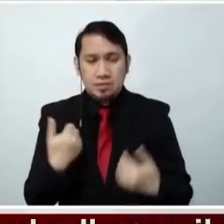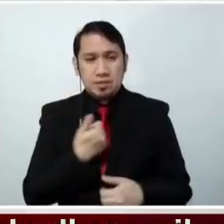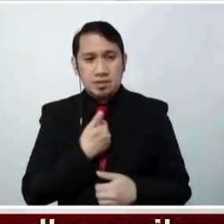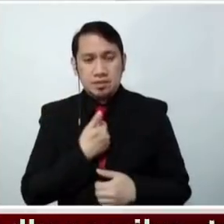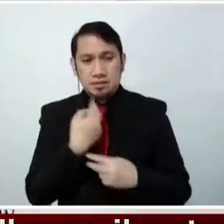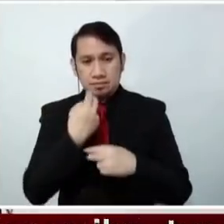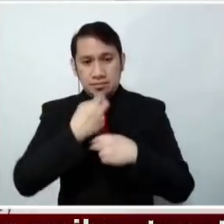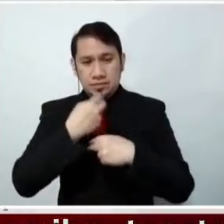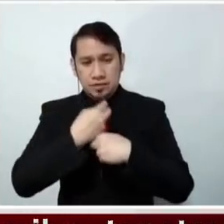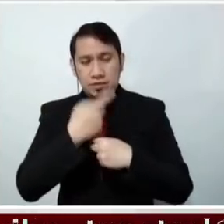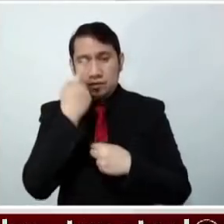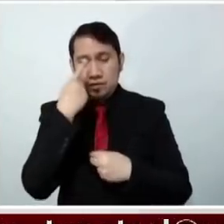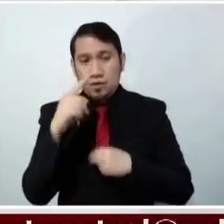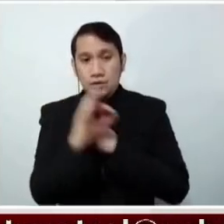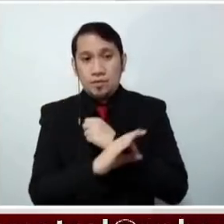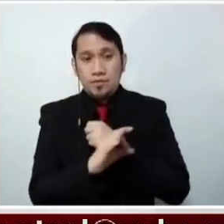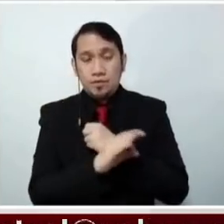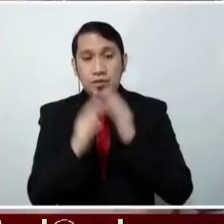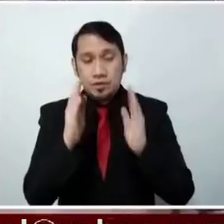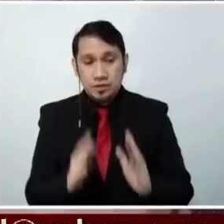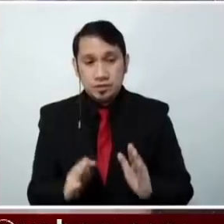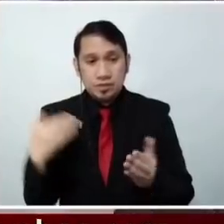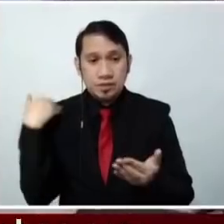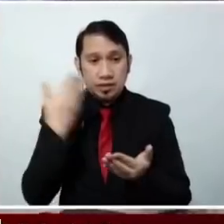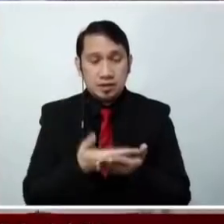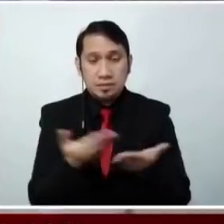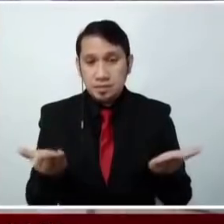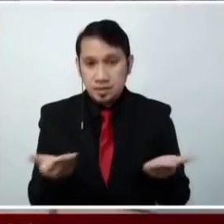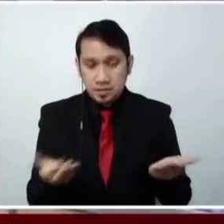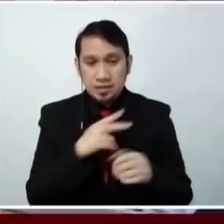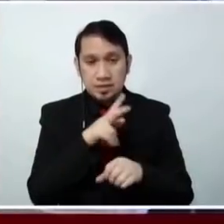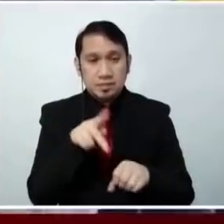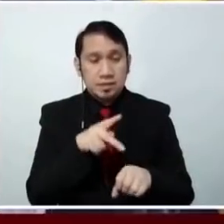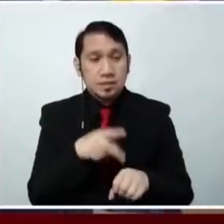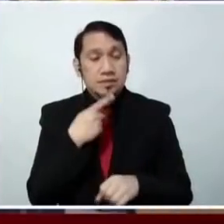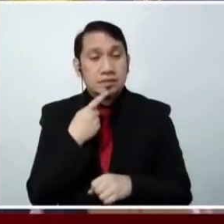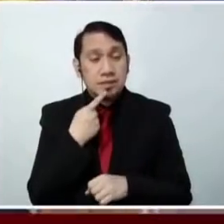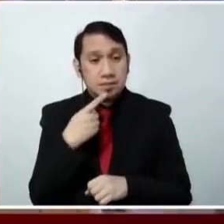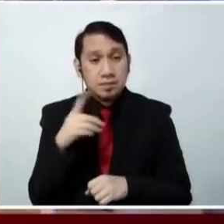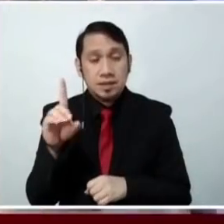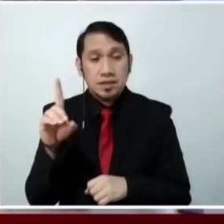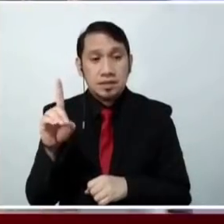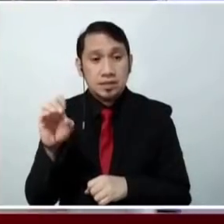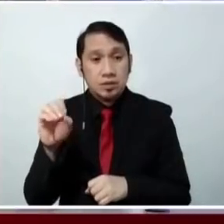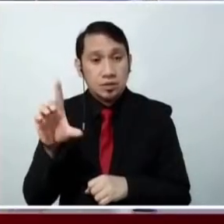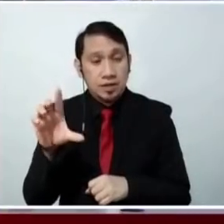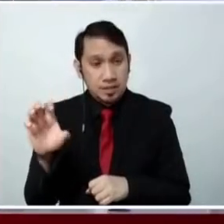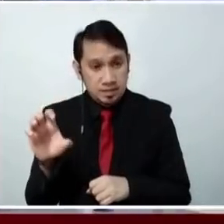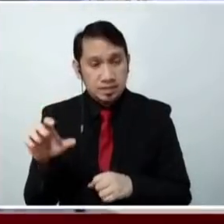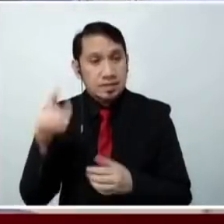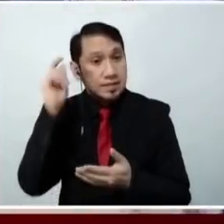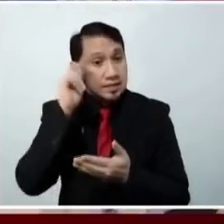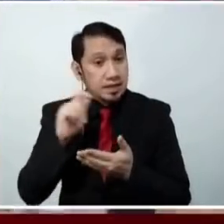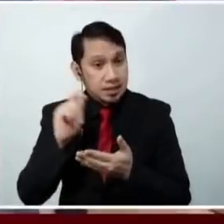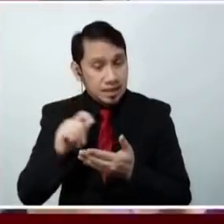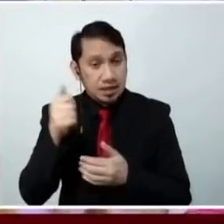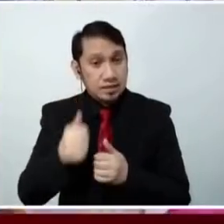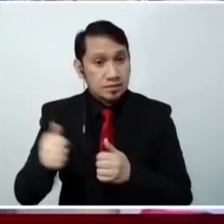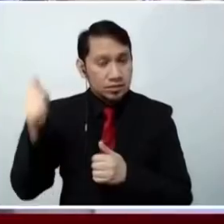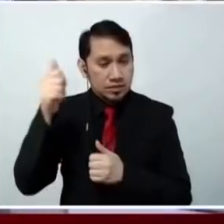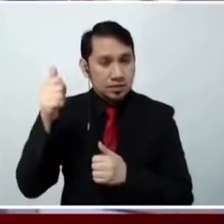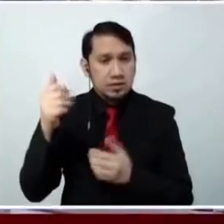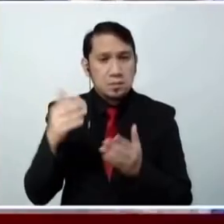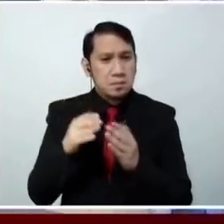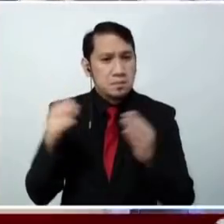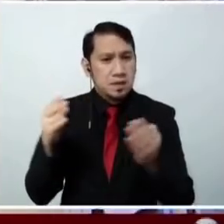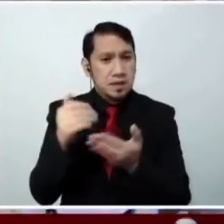vaccinated foreigners na papasok ng bansa. Ayon kay Labor Secretary Silvestre Bello, malaking tulong ito, hindi lang